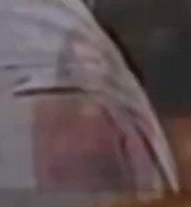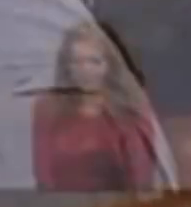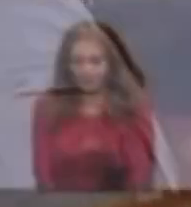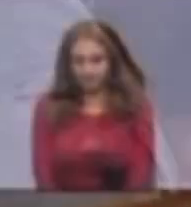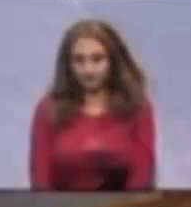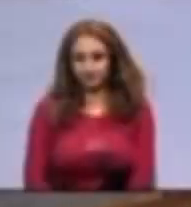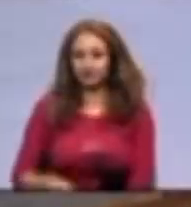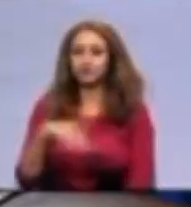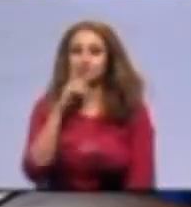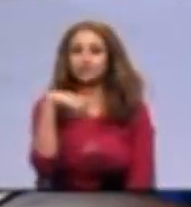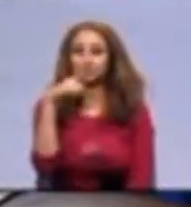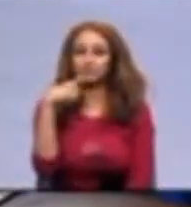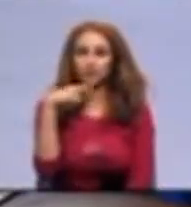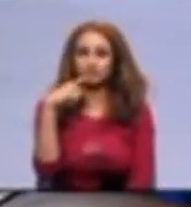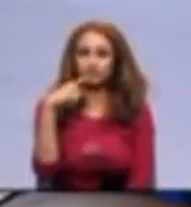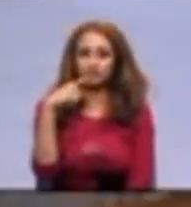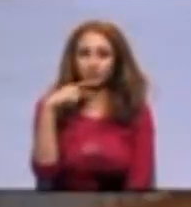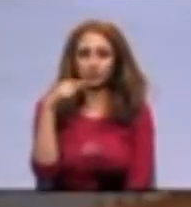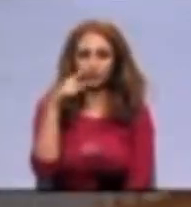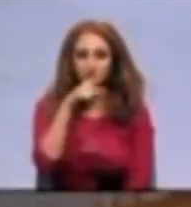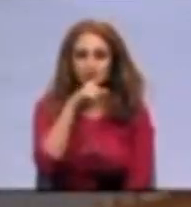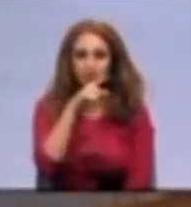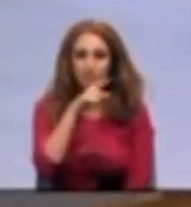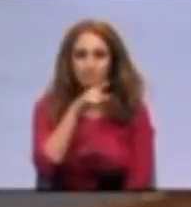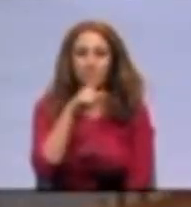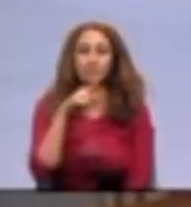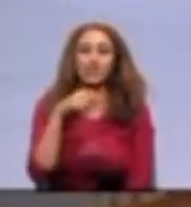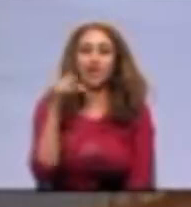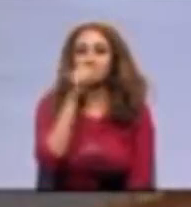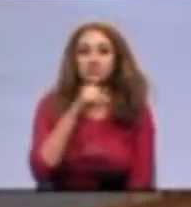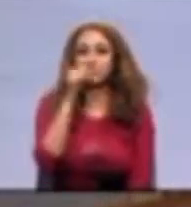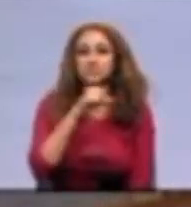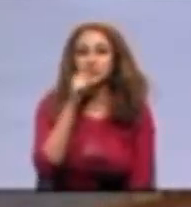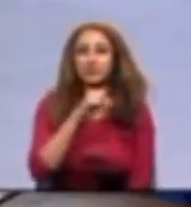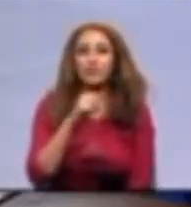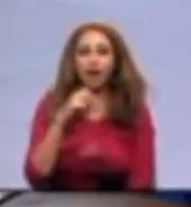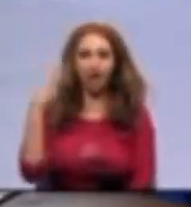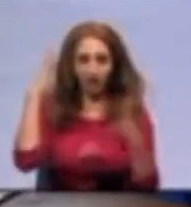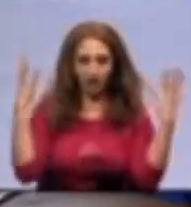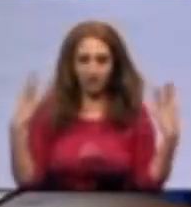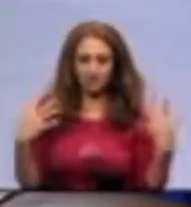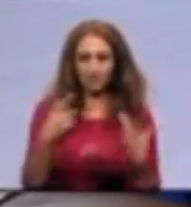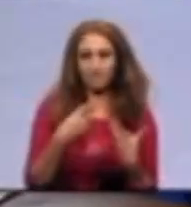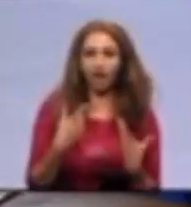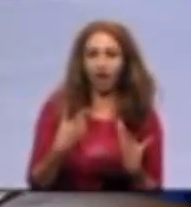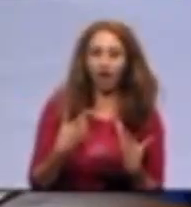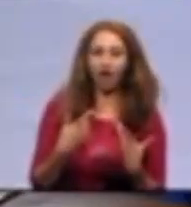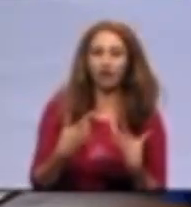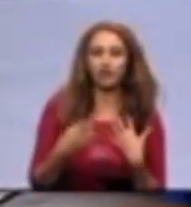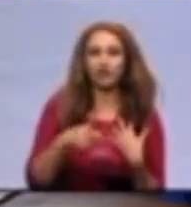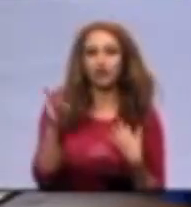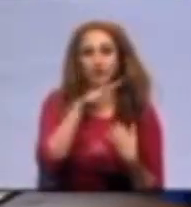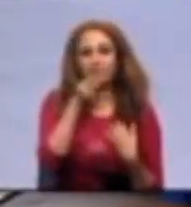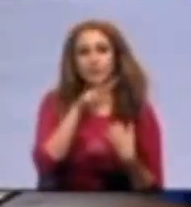علاقتك بقى بالفنانة صباح ايه؟ يعني انا عايز اعرف ايه سر العلاقة المتينة والقوية بينك وبين الشحرور؟ سبوها حدا نظيف